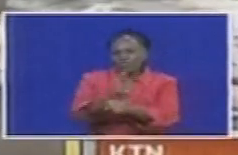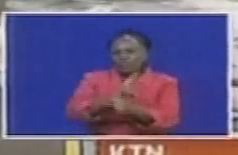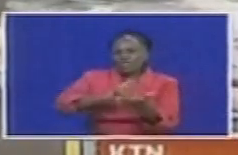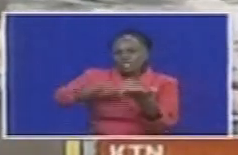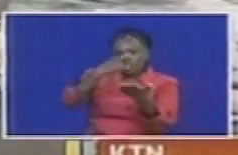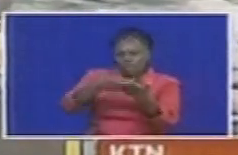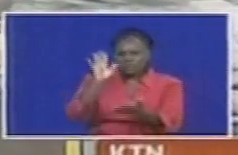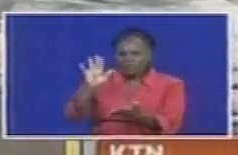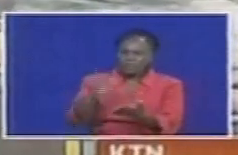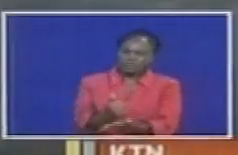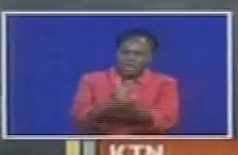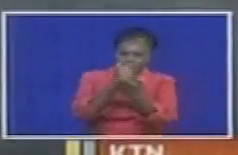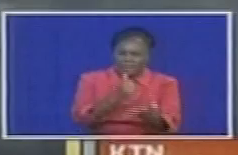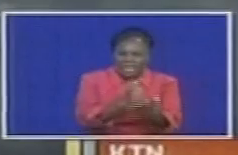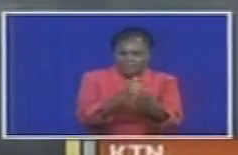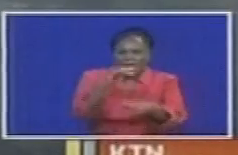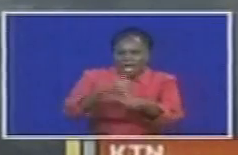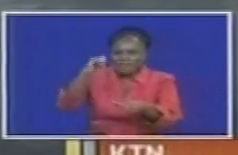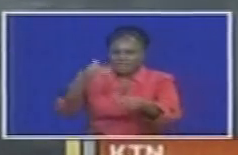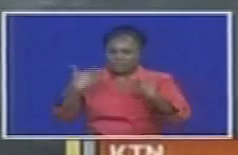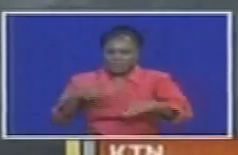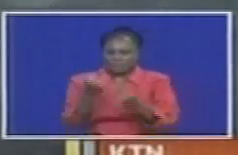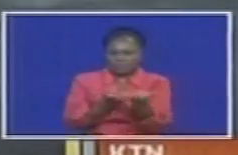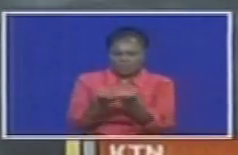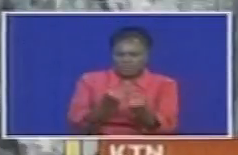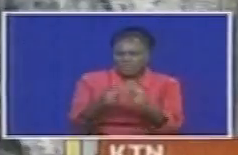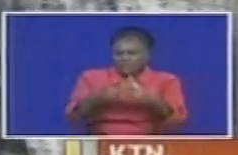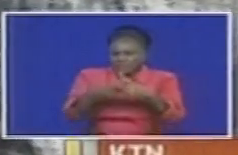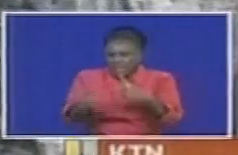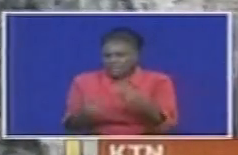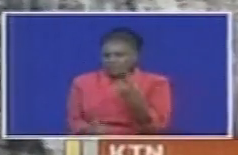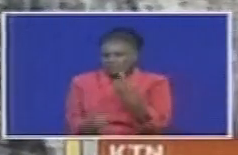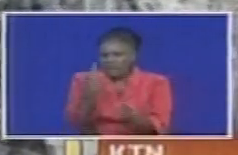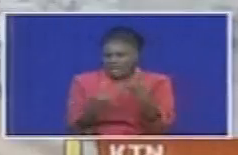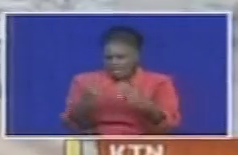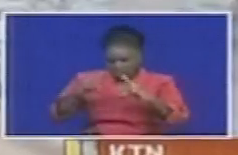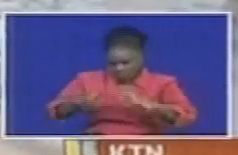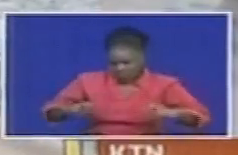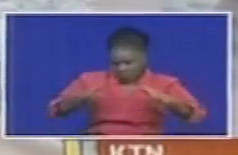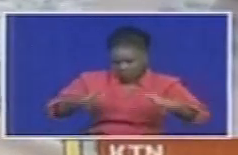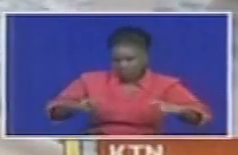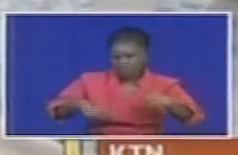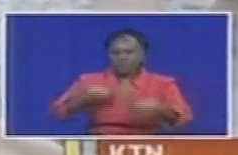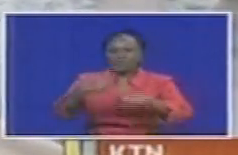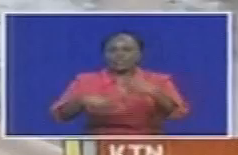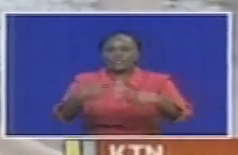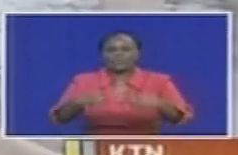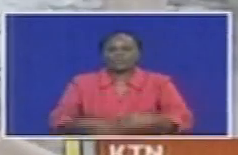zake kuwasaidia walioathirika kibiashara. Chanzo cha moto huo bado kinachunguzwa.